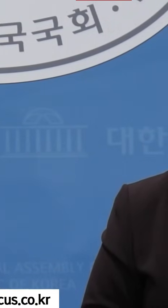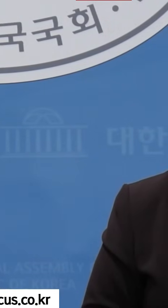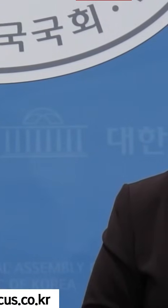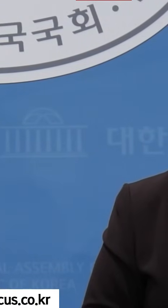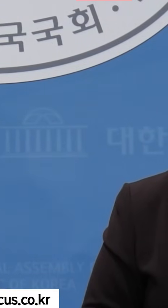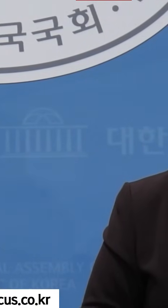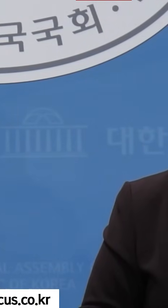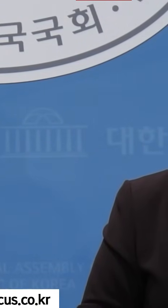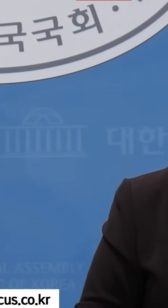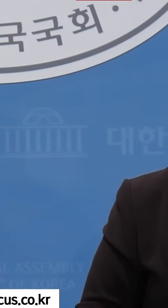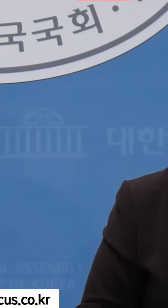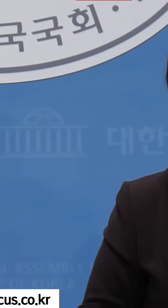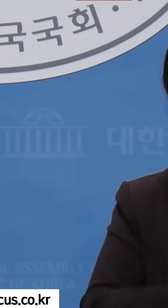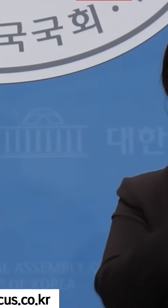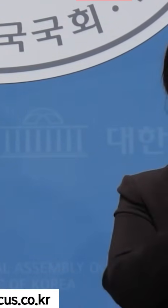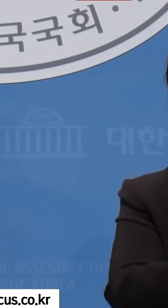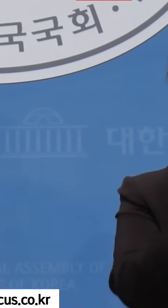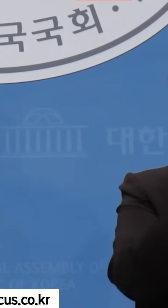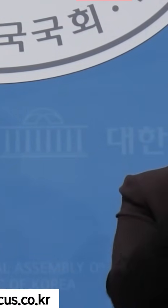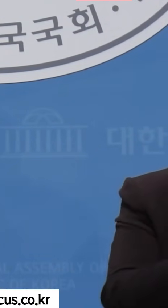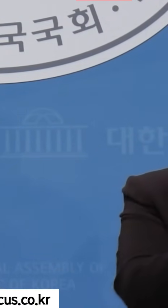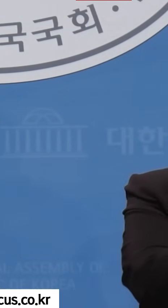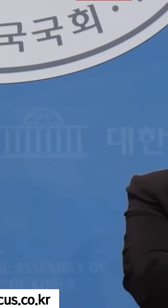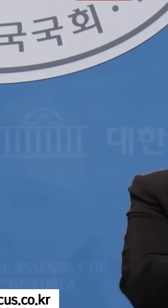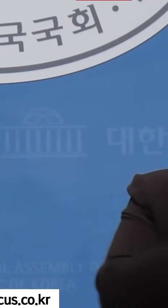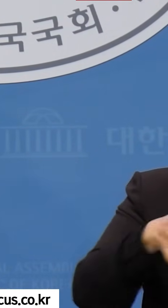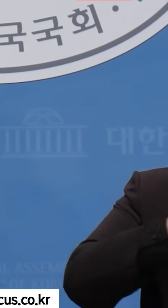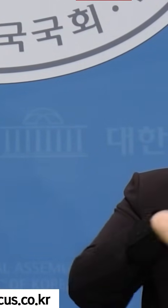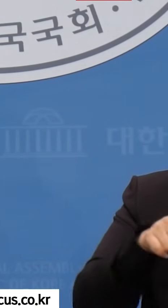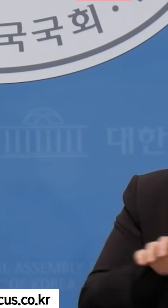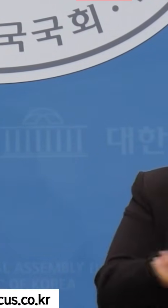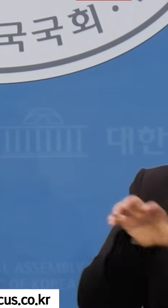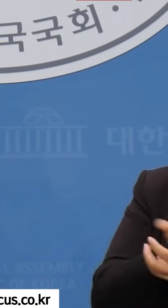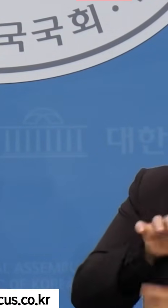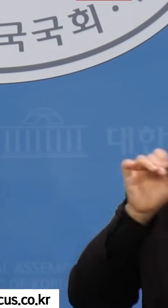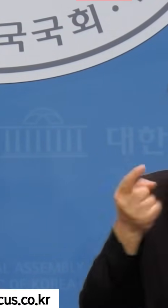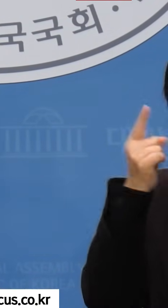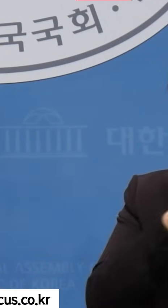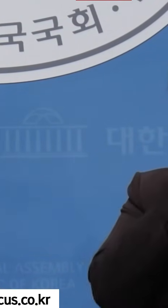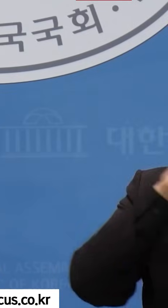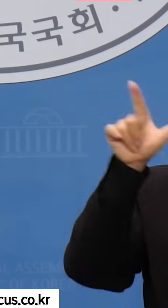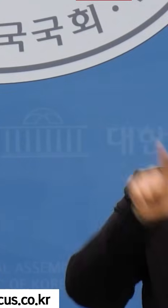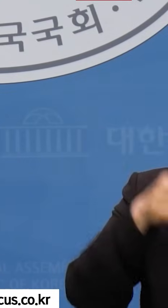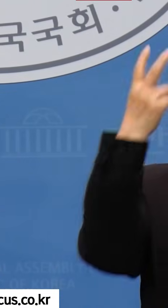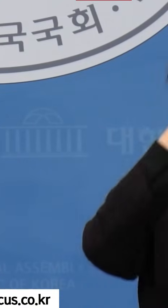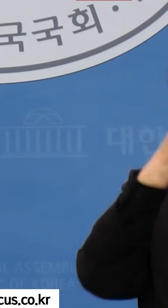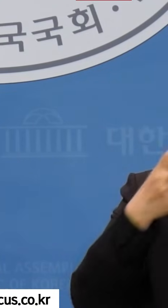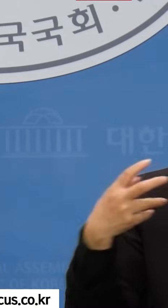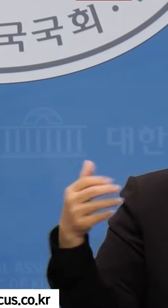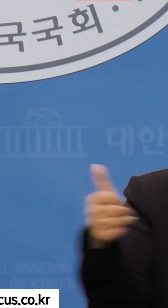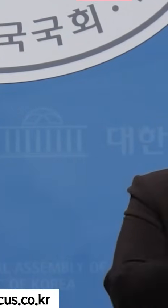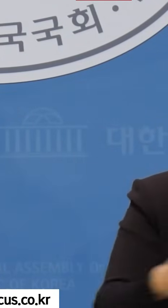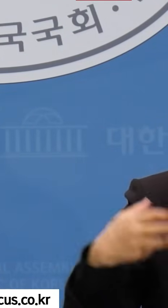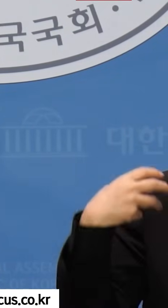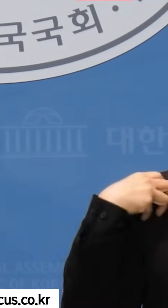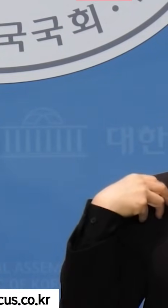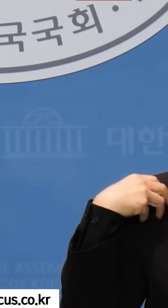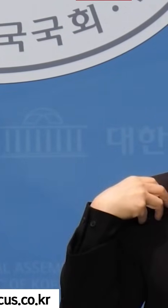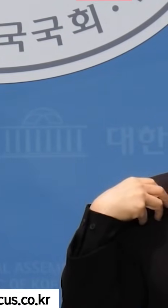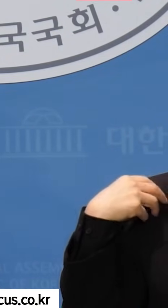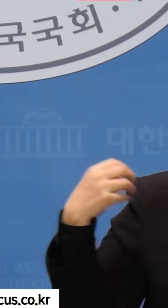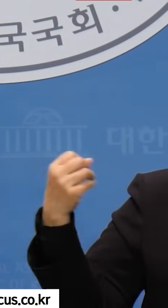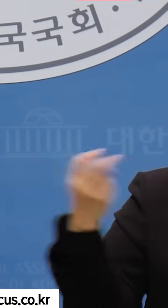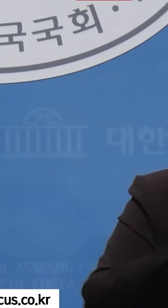당시 안민석 의원은 국정농단 진상규명위원회 위원으로서 또